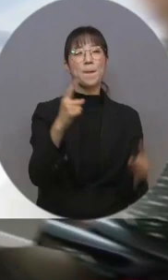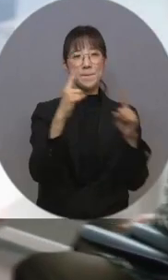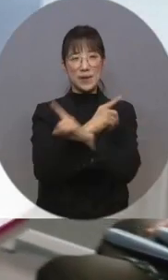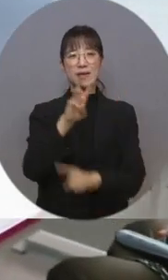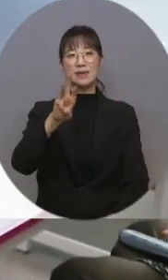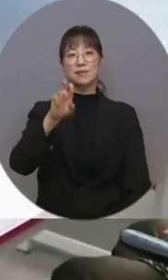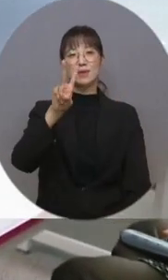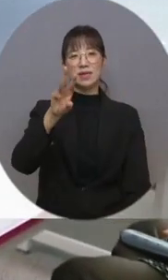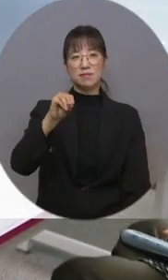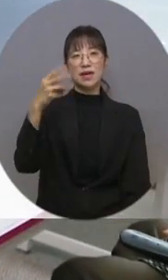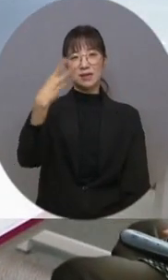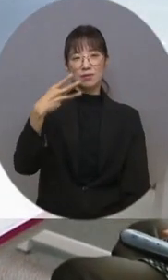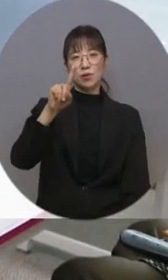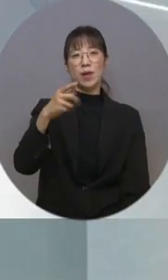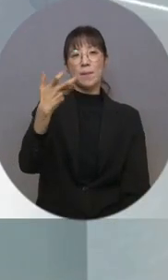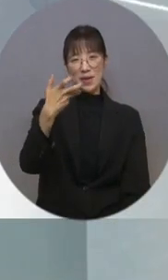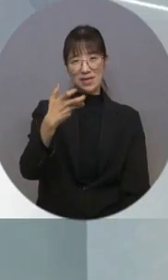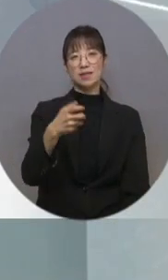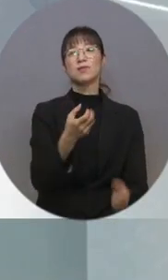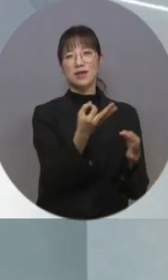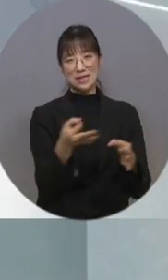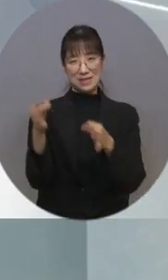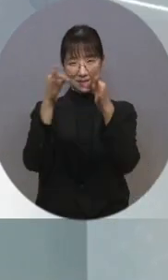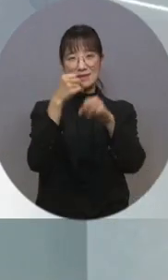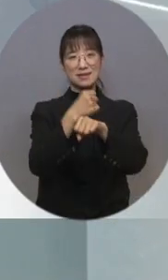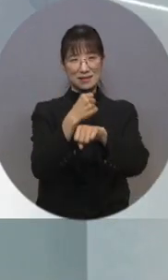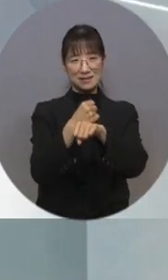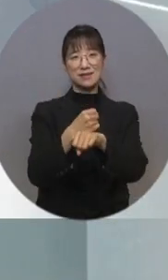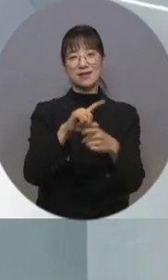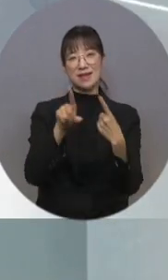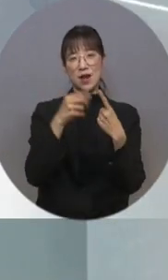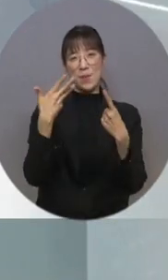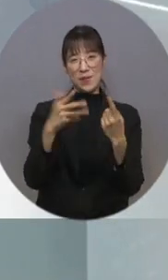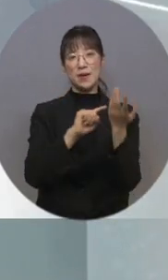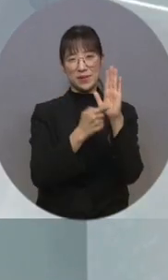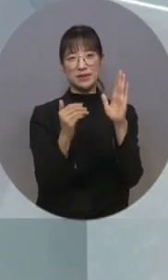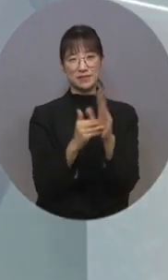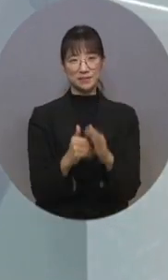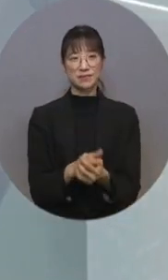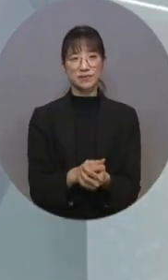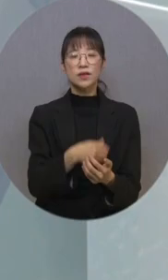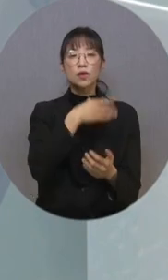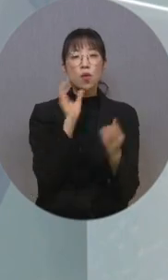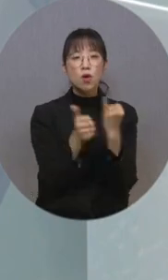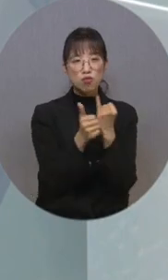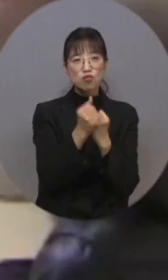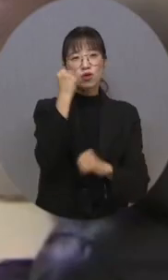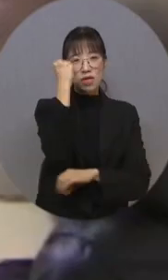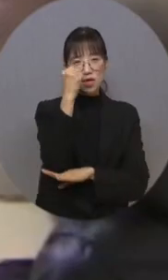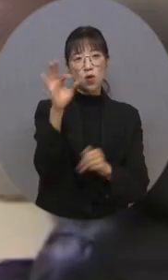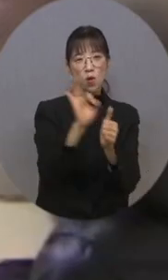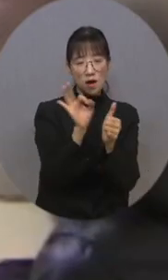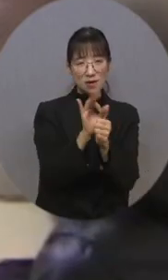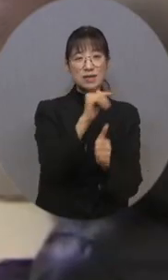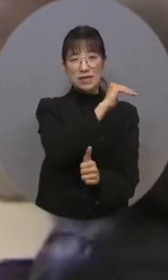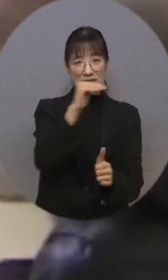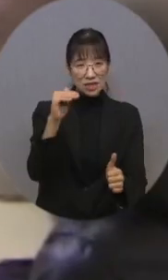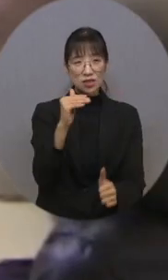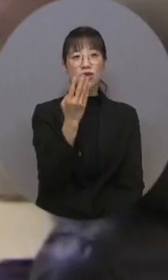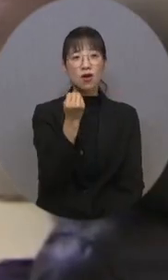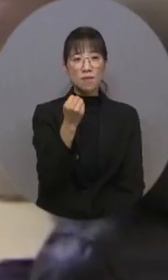32만 3,180원으로 인상한다고 지난 8일 밝혔습니다. 노인부부 기초연금액 기준